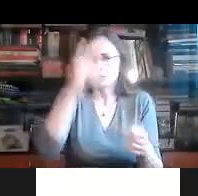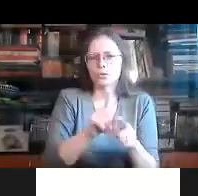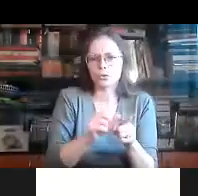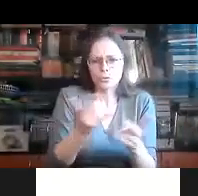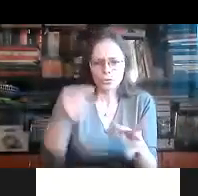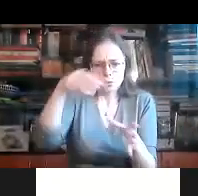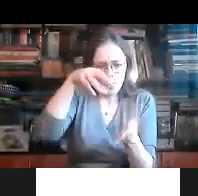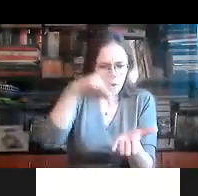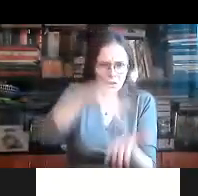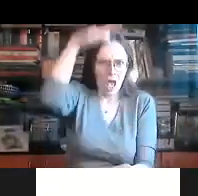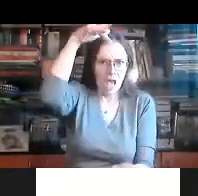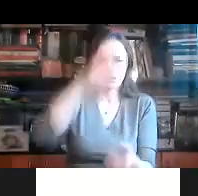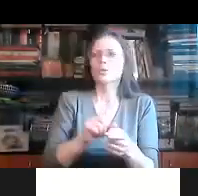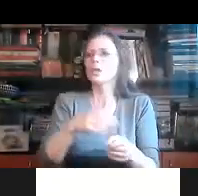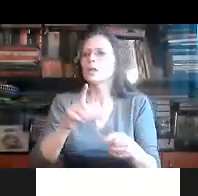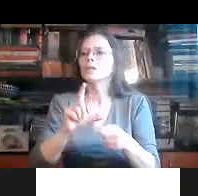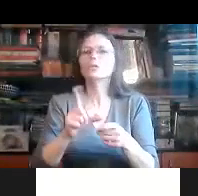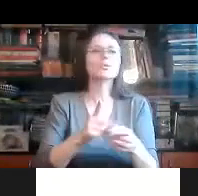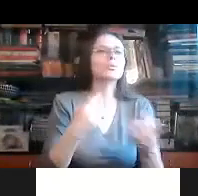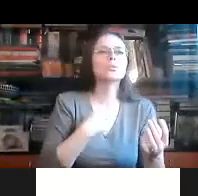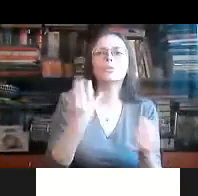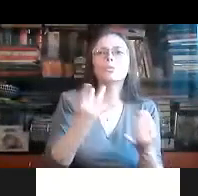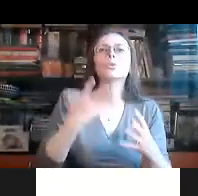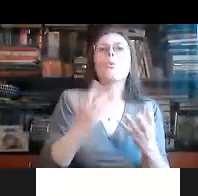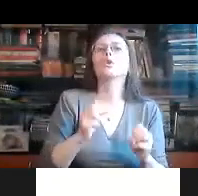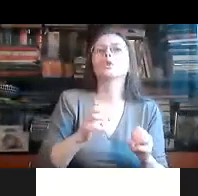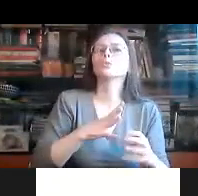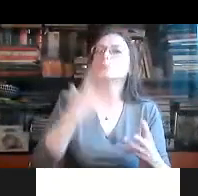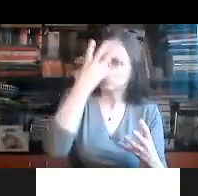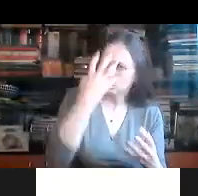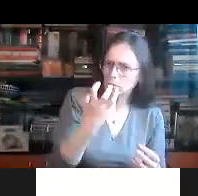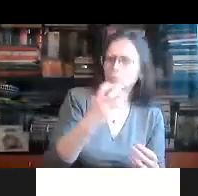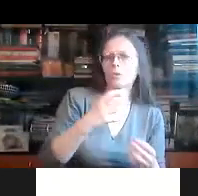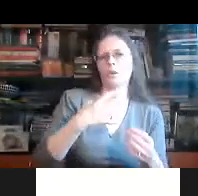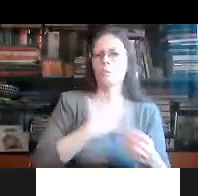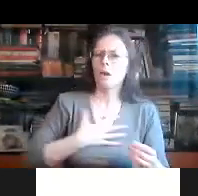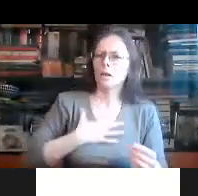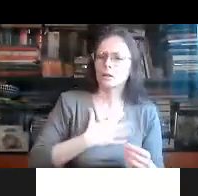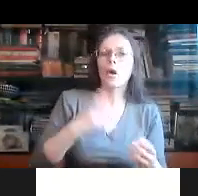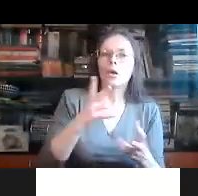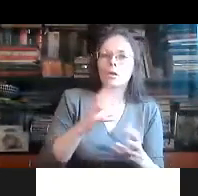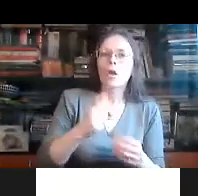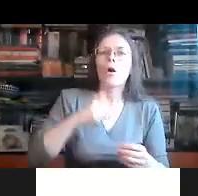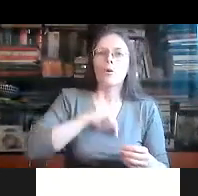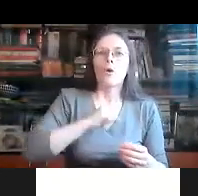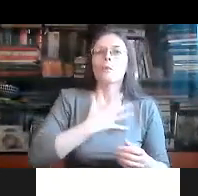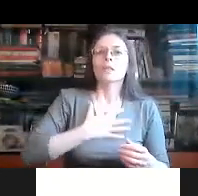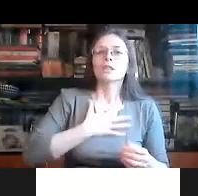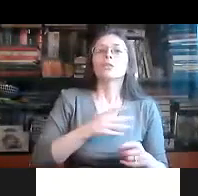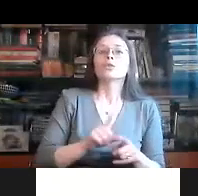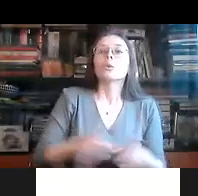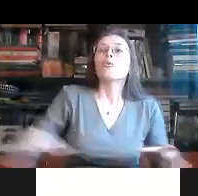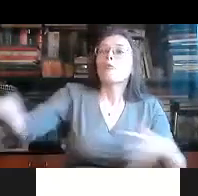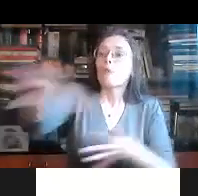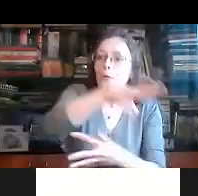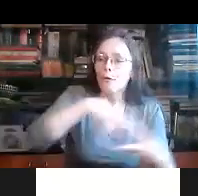эмоциях, например, ну и каких-то, может быть, грустных и переживаниях, но которые мы переживаем, потому что мы вместе, например, да, которыми